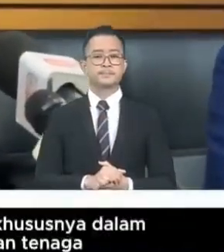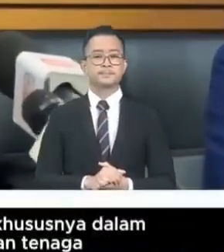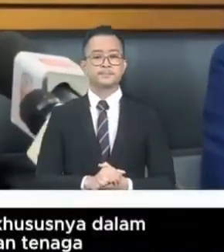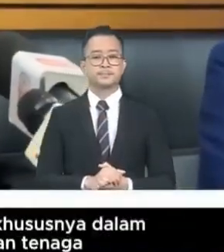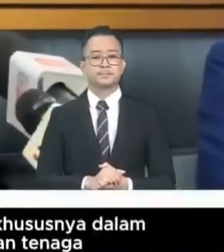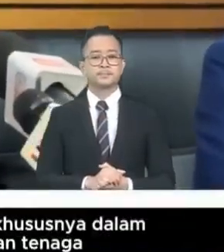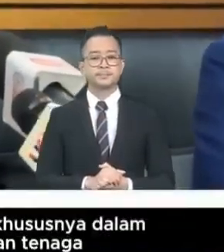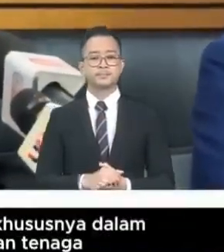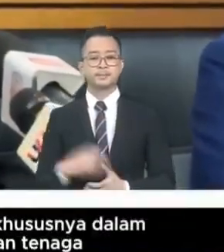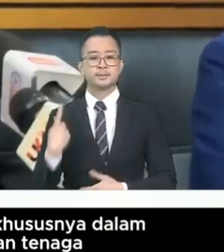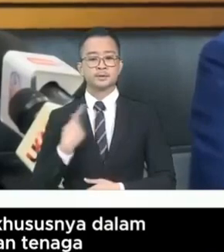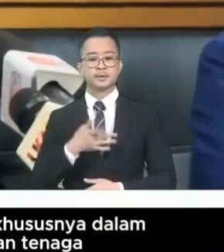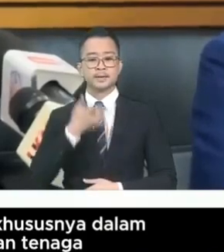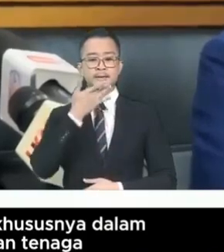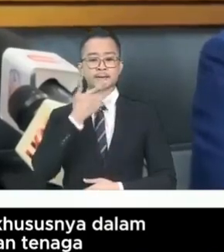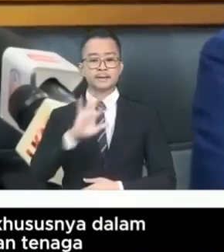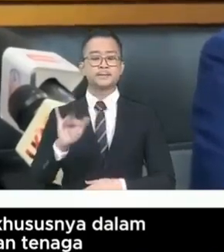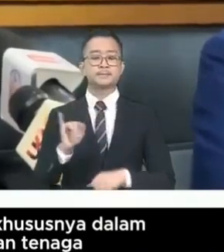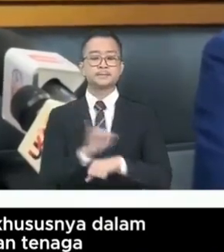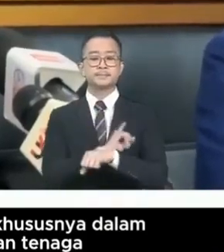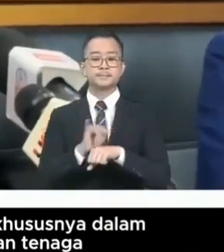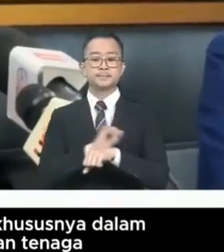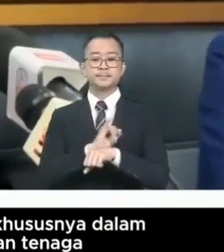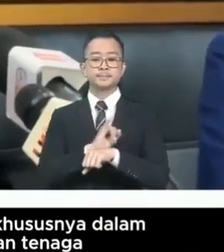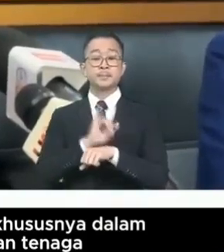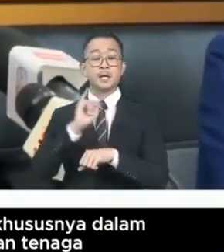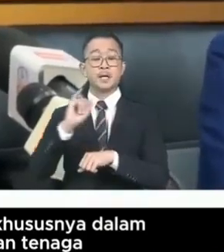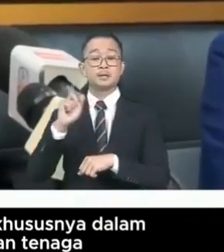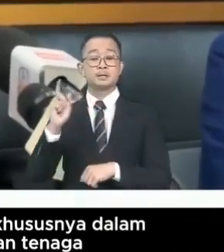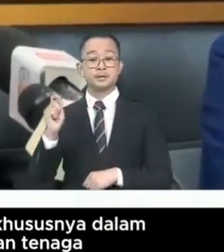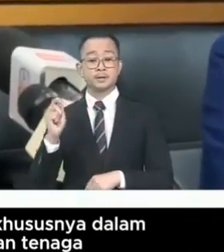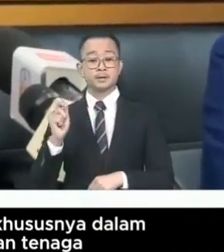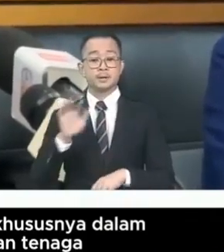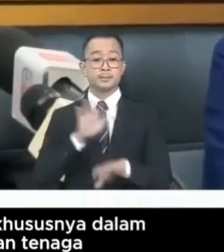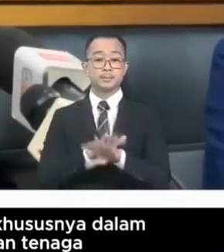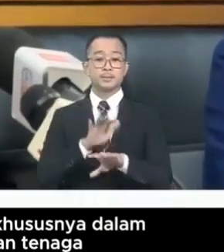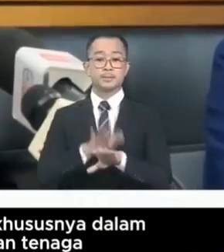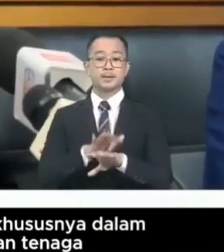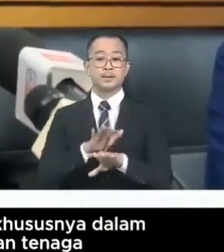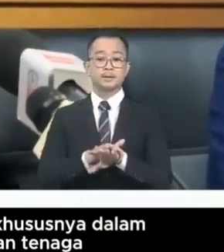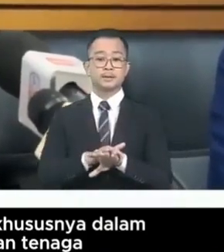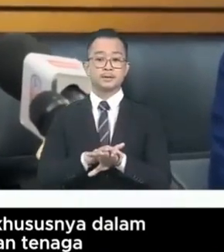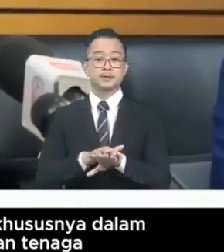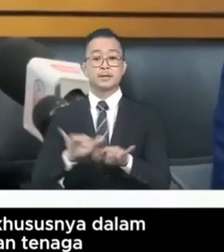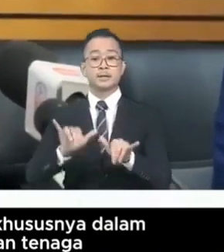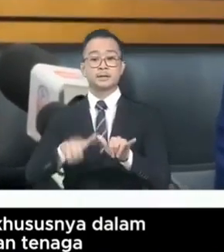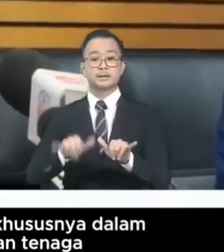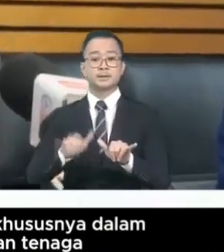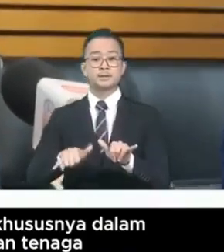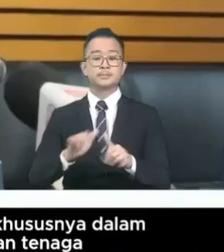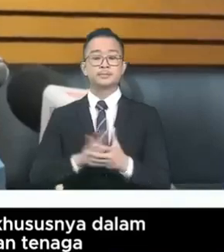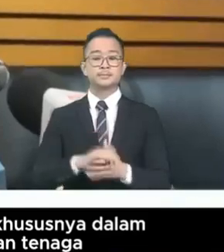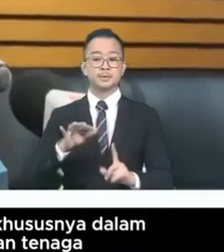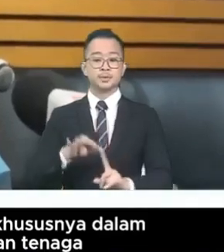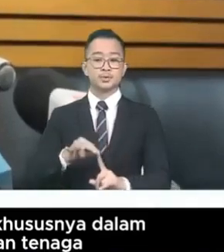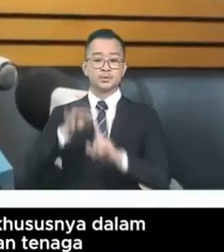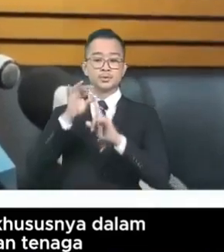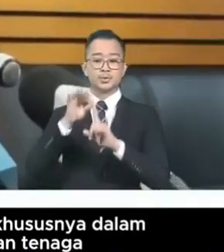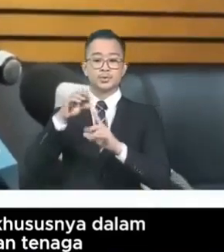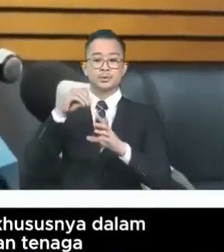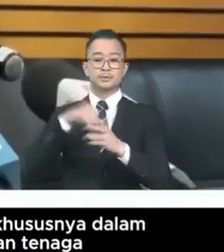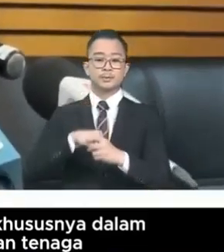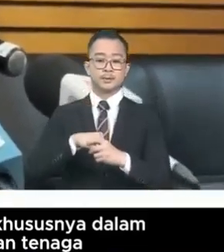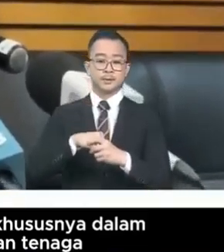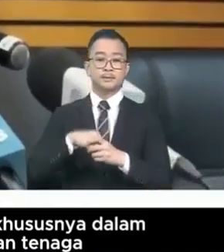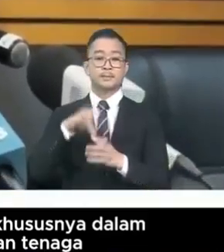the, you know, IT industry lot of R&D, particularly data